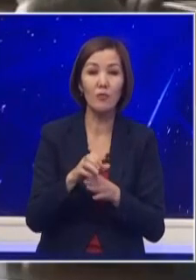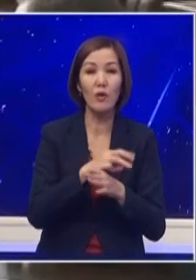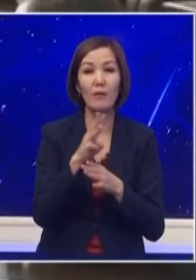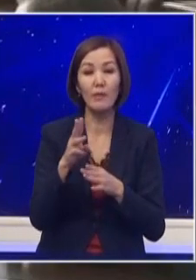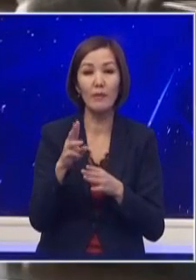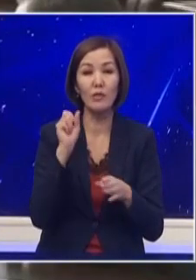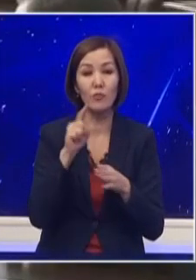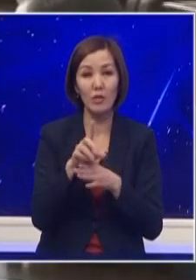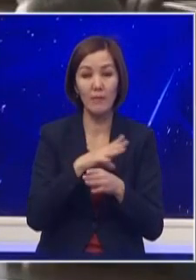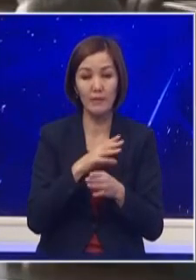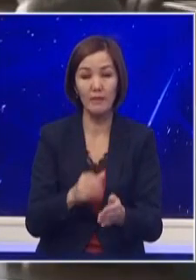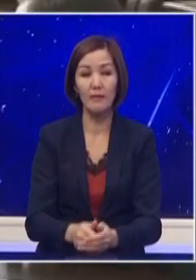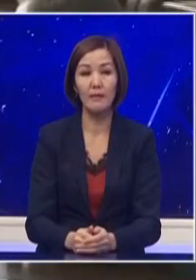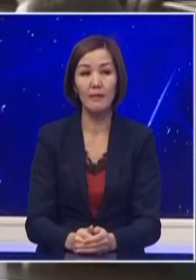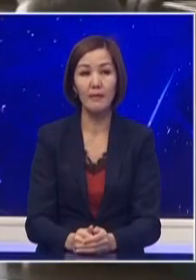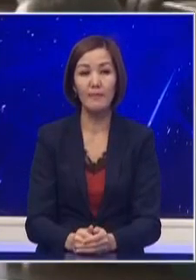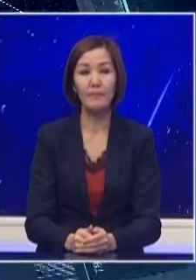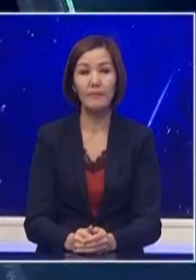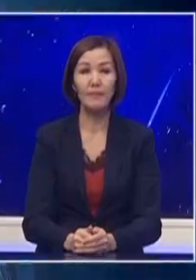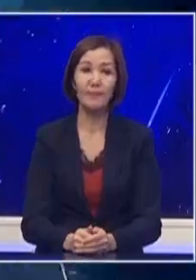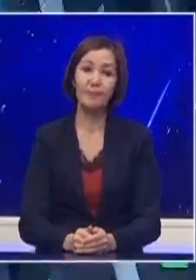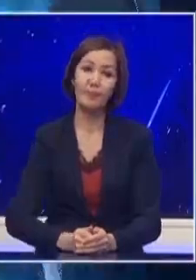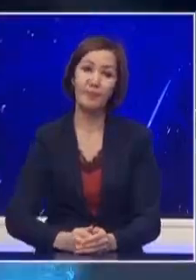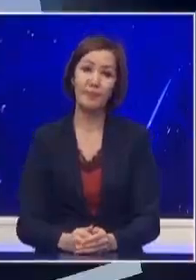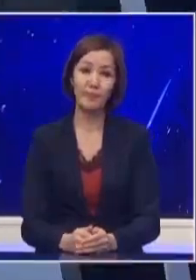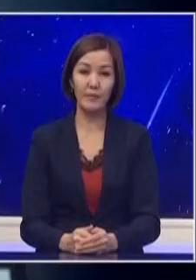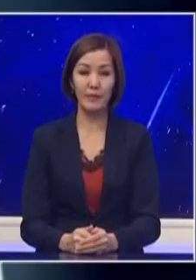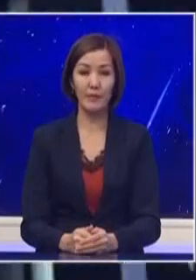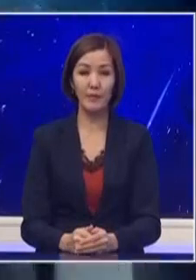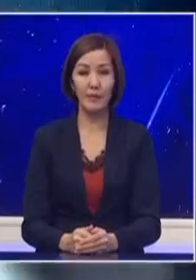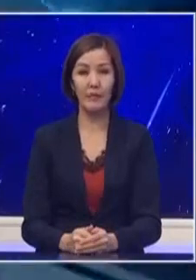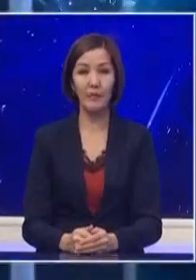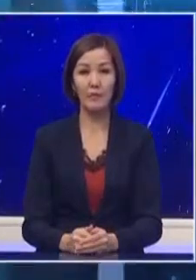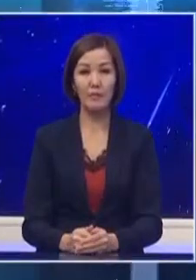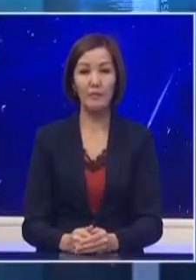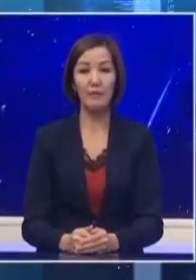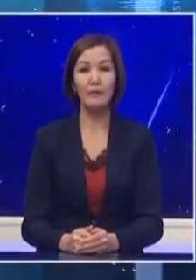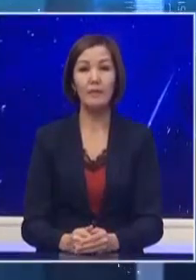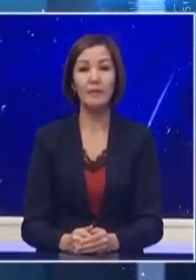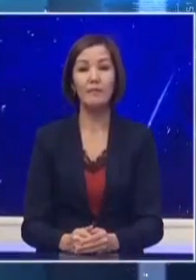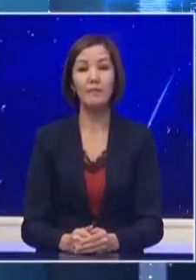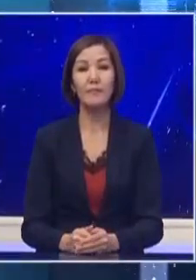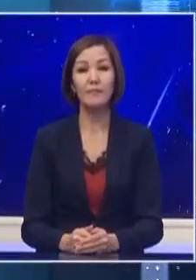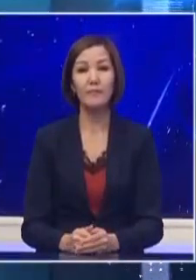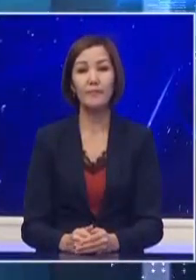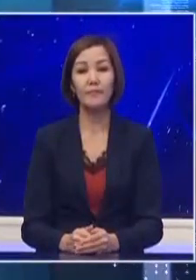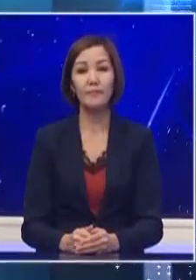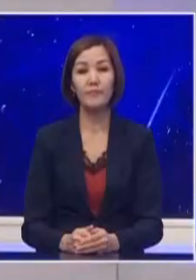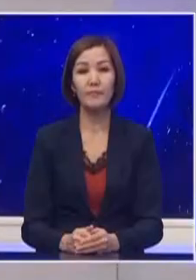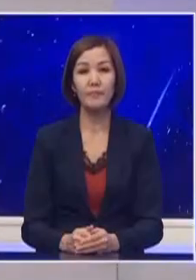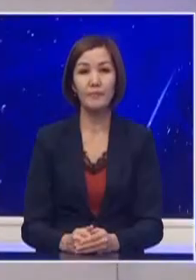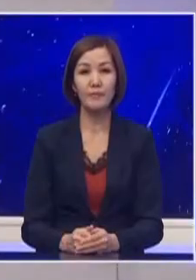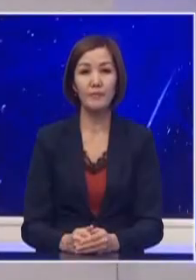қамтамасыз етуді тапсырды. Амина Құдайберген, Жаслан Шымкенже, Жетісу арнасы, Талдықорған.